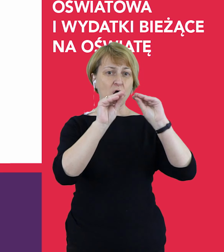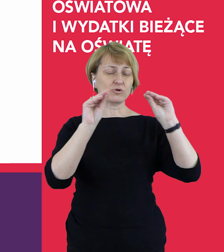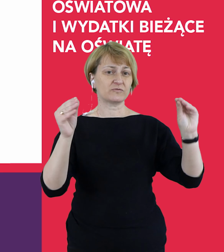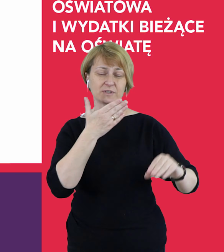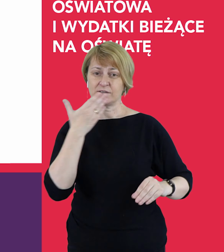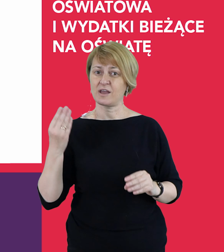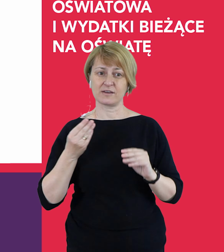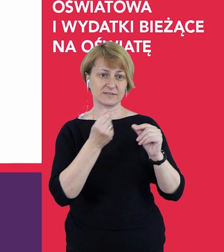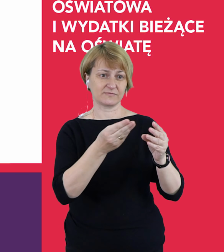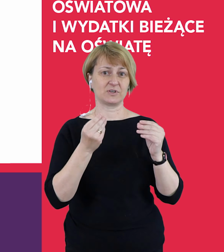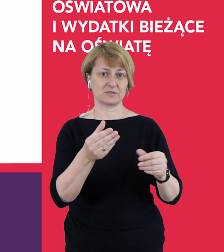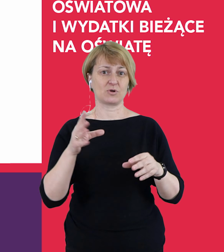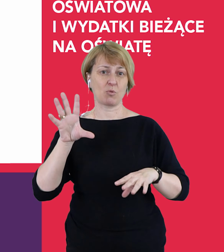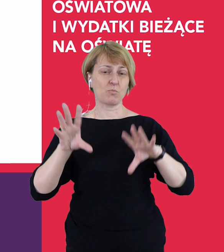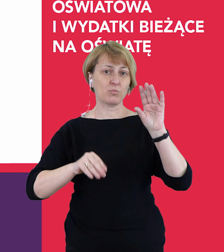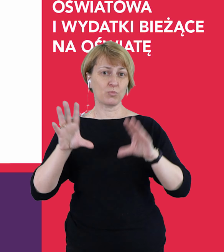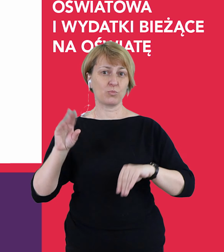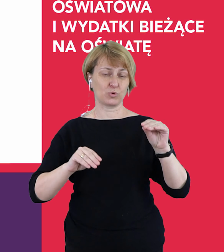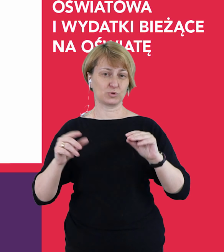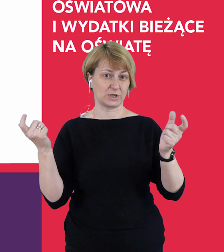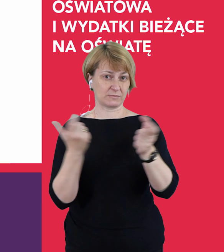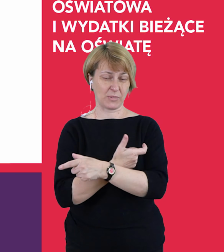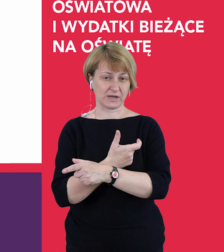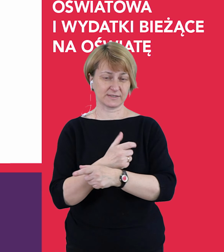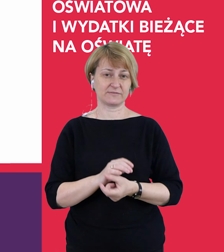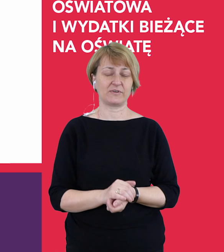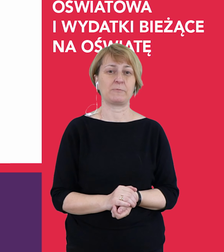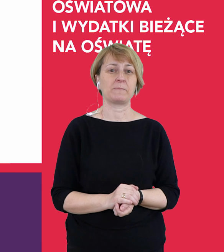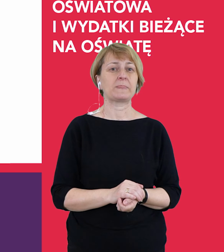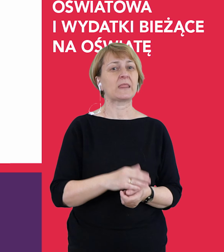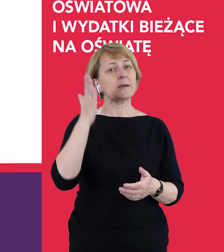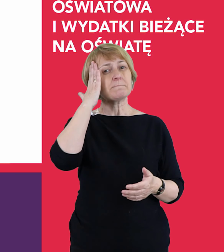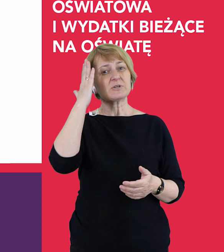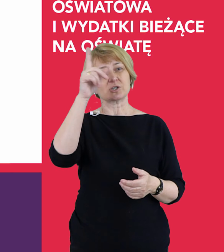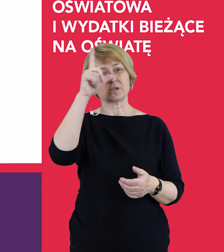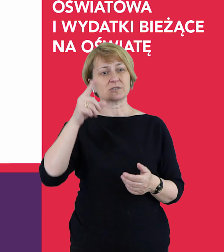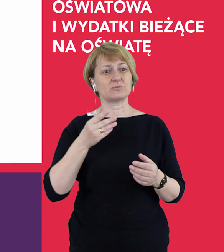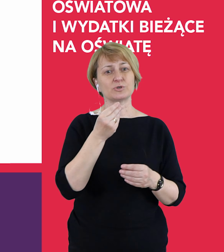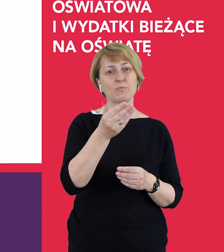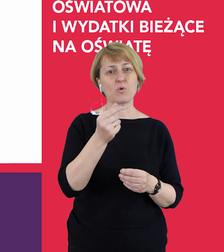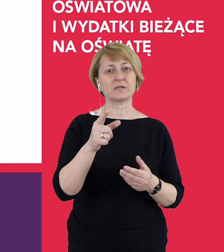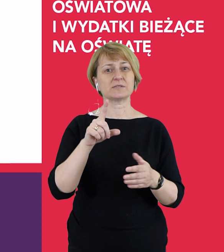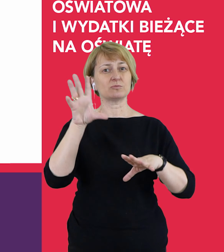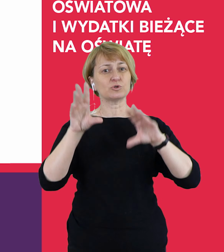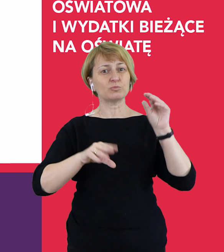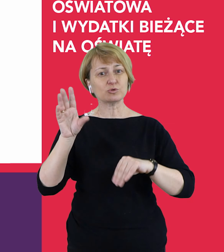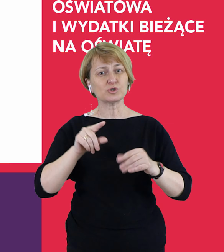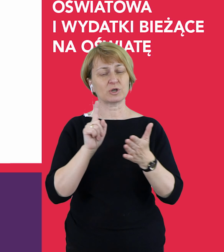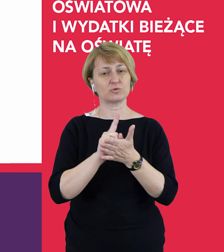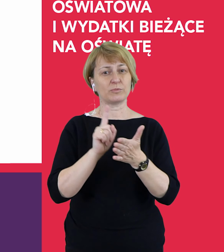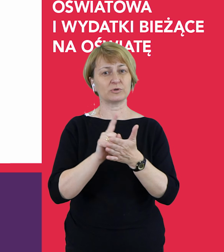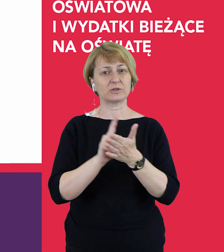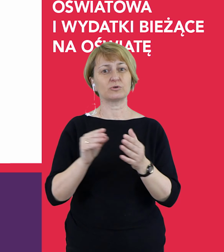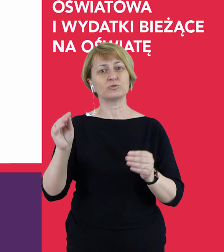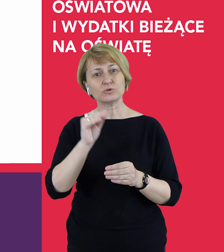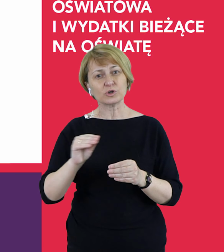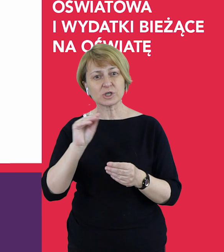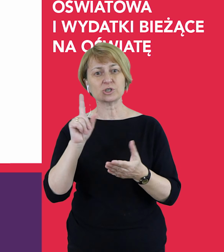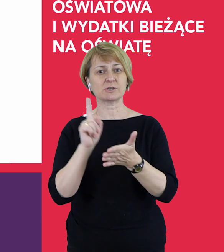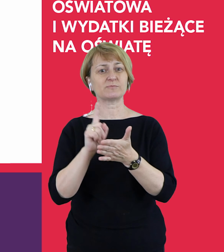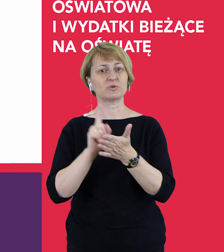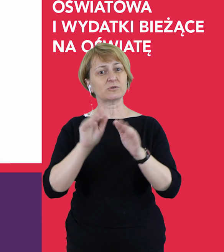jest finansowana z budżetu państwa. Nie tylko, że mieszkańcy płacą do budżetu państwa Opolanie na oświatę